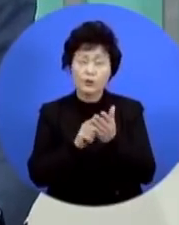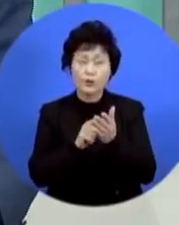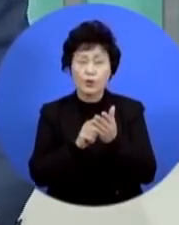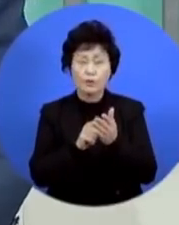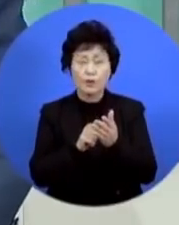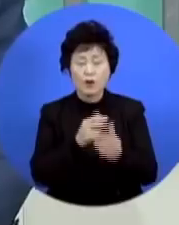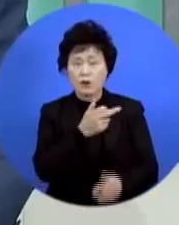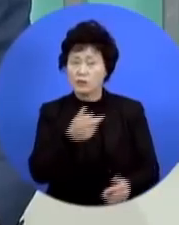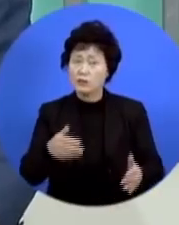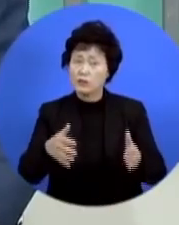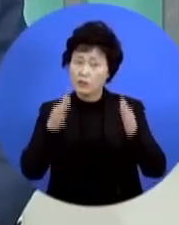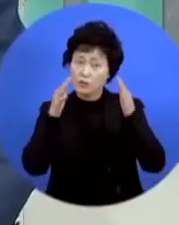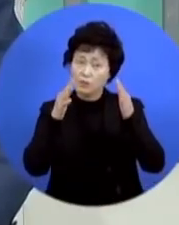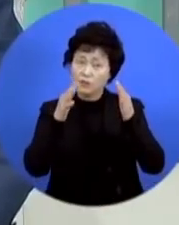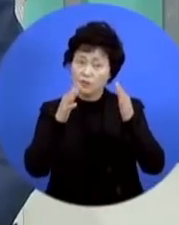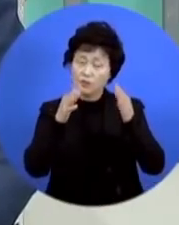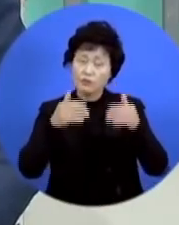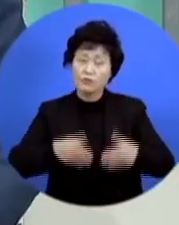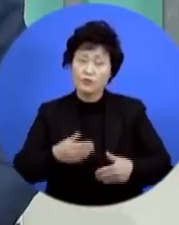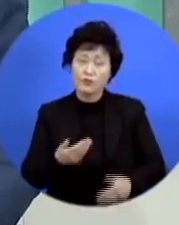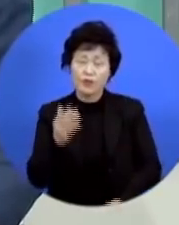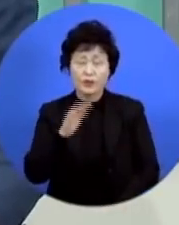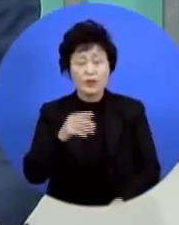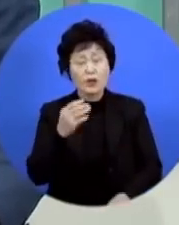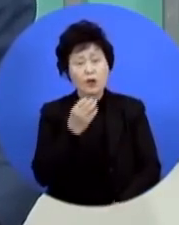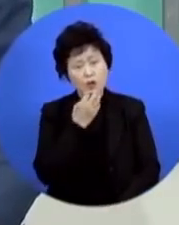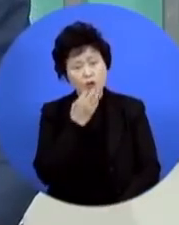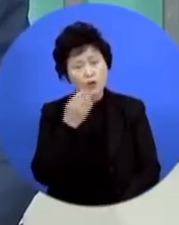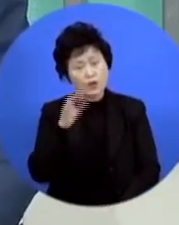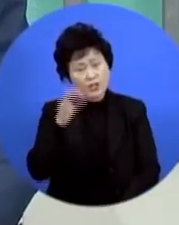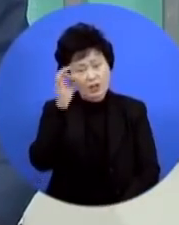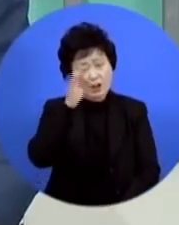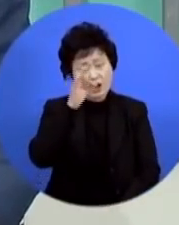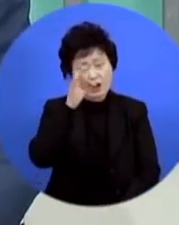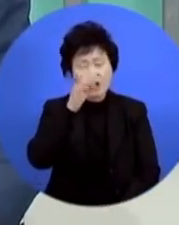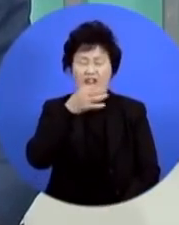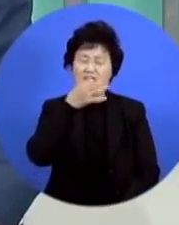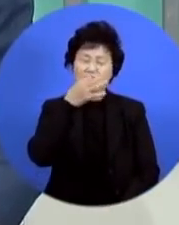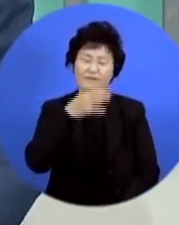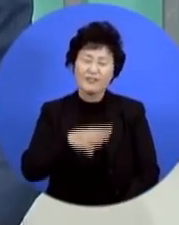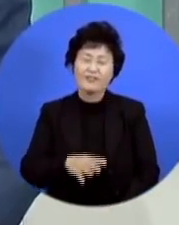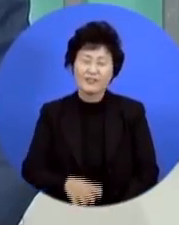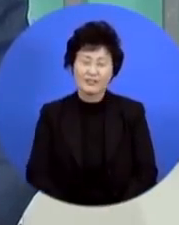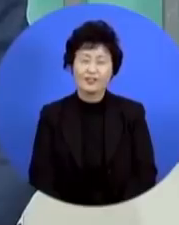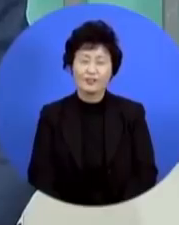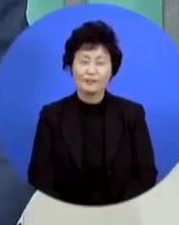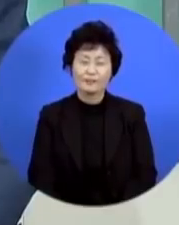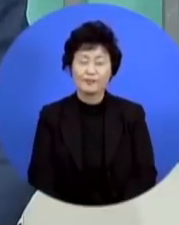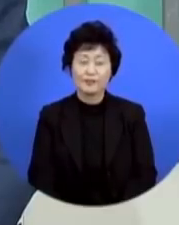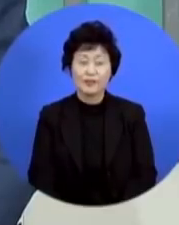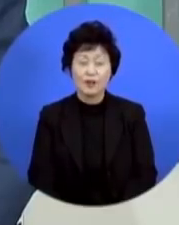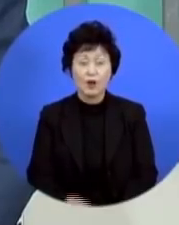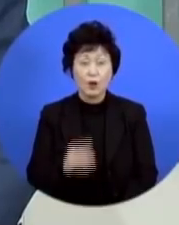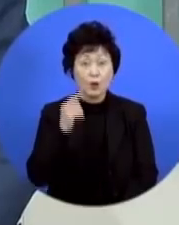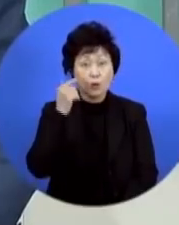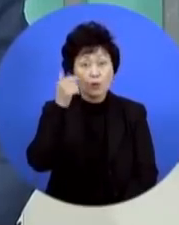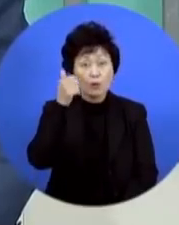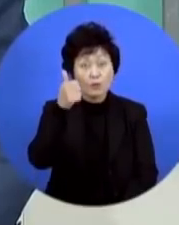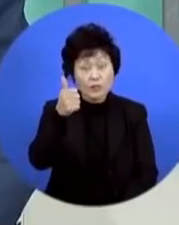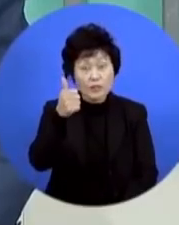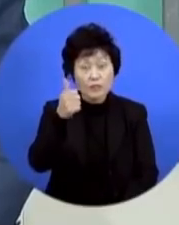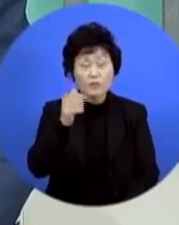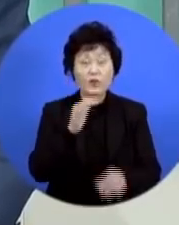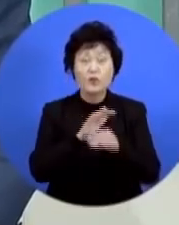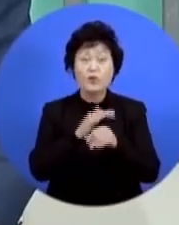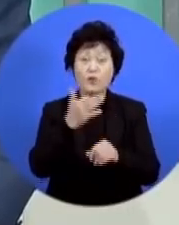근데 뭐 서울 시내에 그런 게 참 힘들지 사실 찾기가. 그래서 이번에 우리 목사님께서 네.